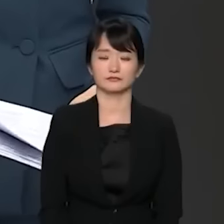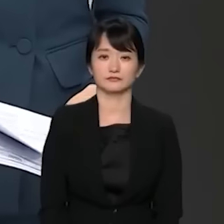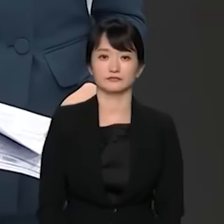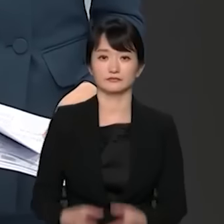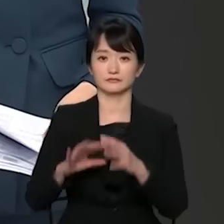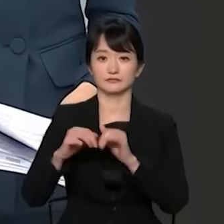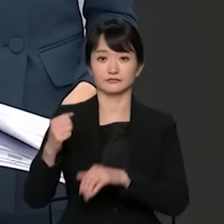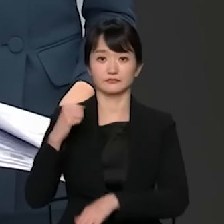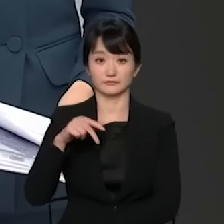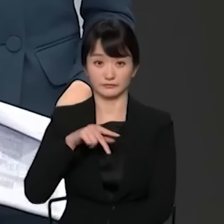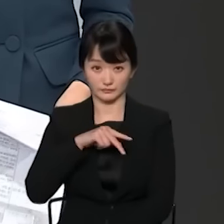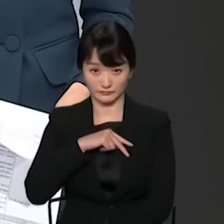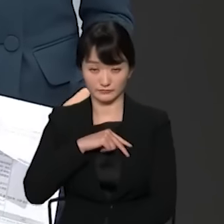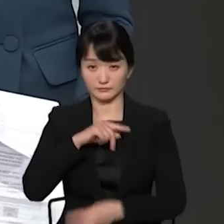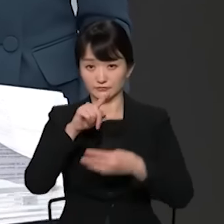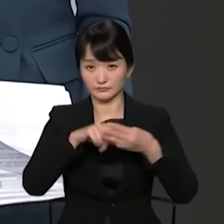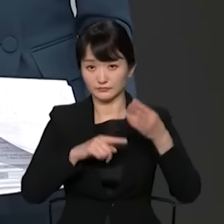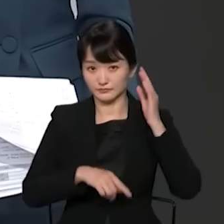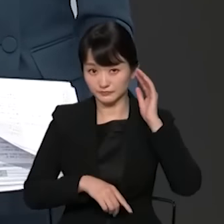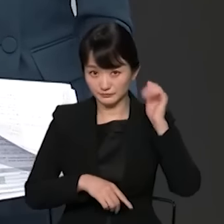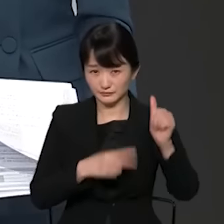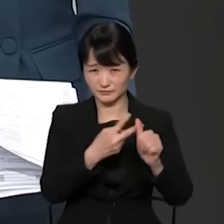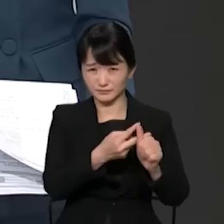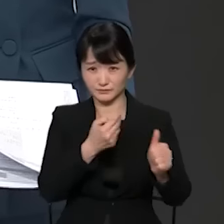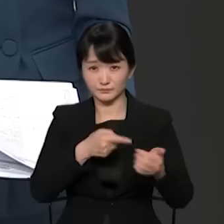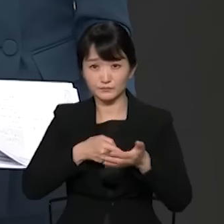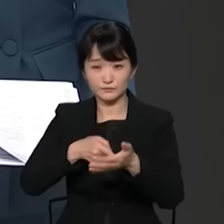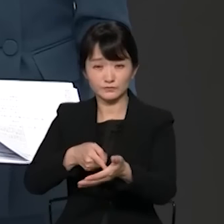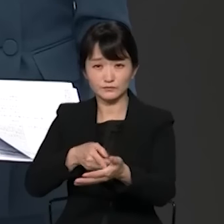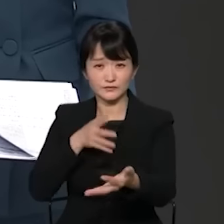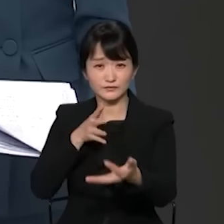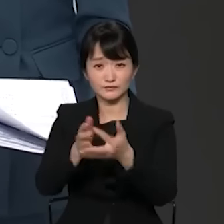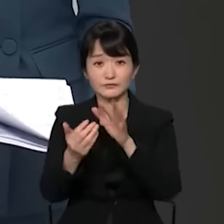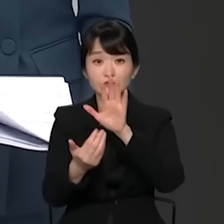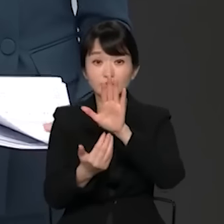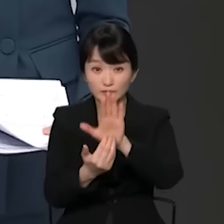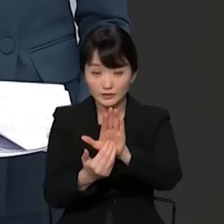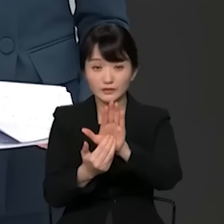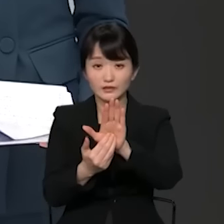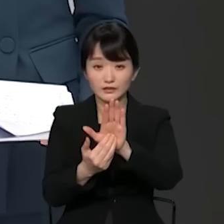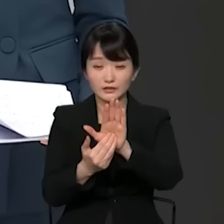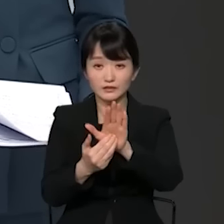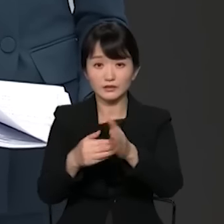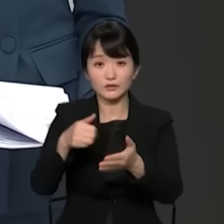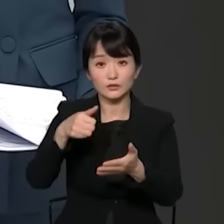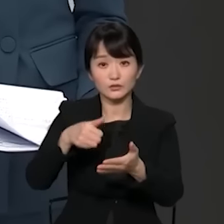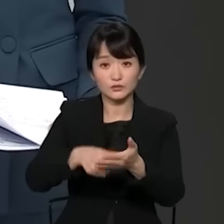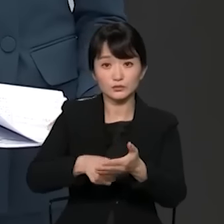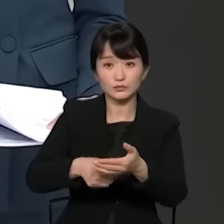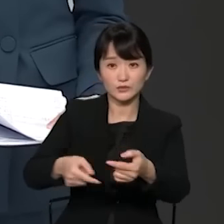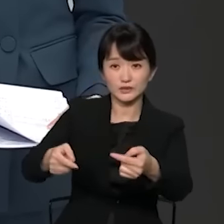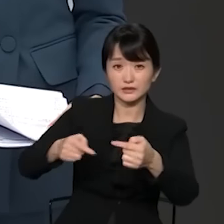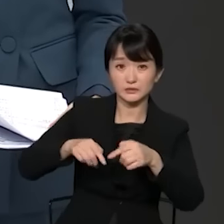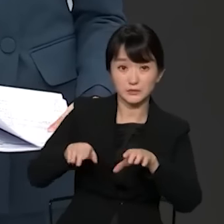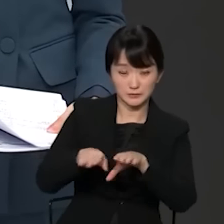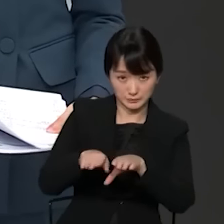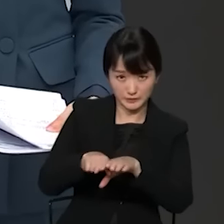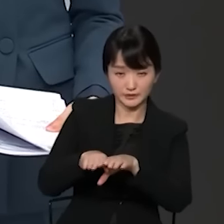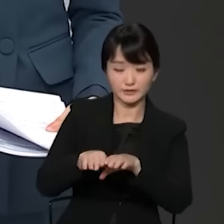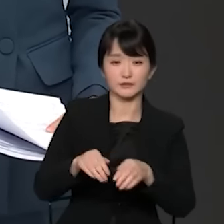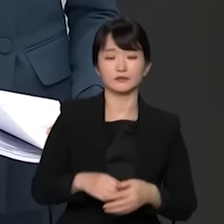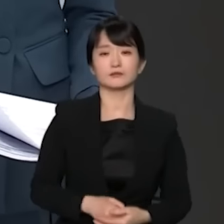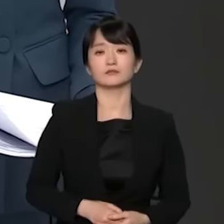네, 국민의힘 의원들은 윤석열 대통령에 대한 탄핵 소추안 통과를 막겠다면서 아예 투표에 불참하는 전략을